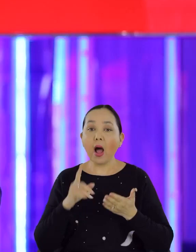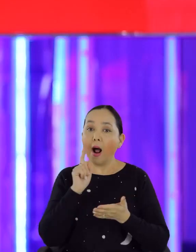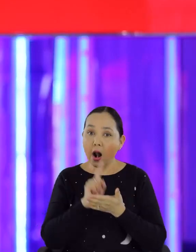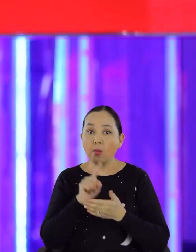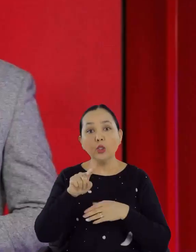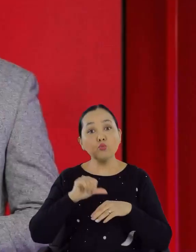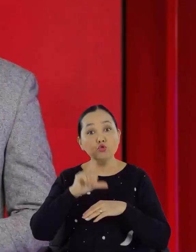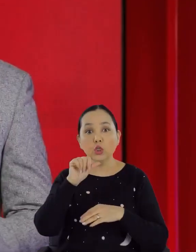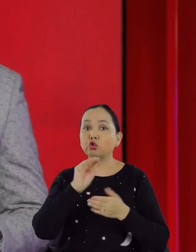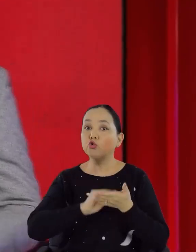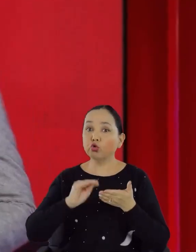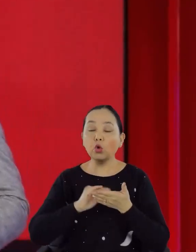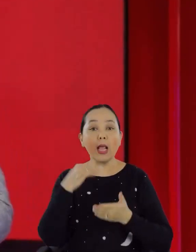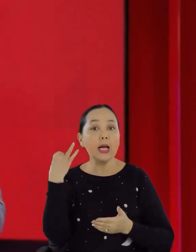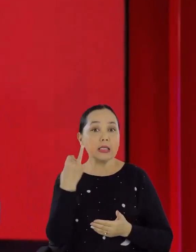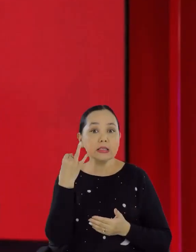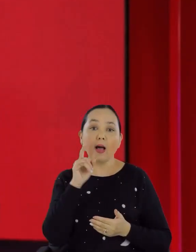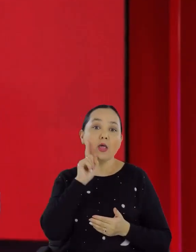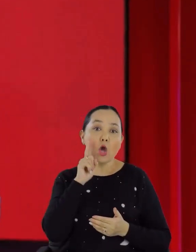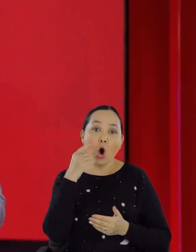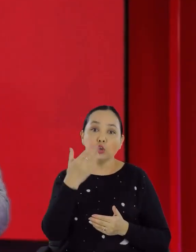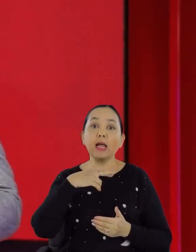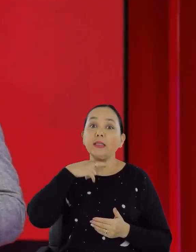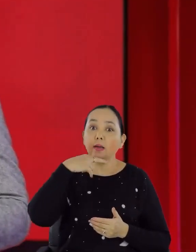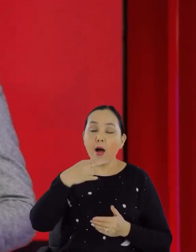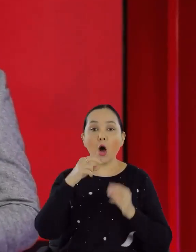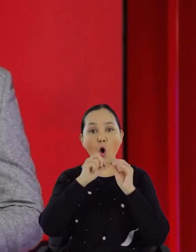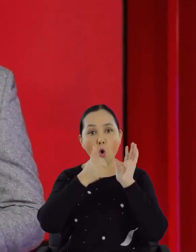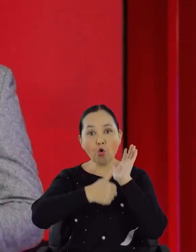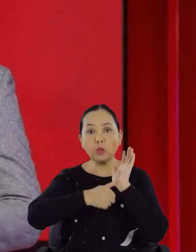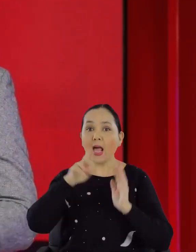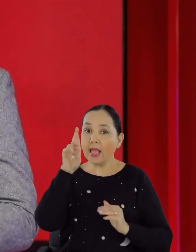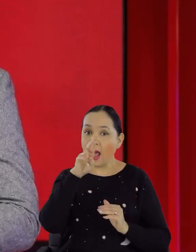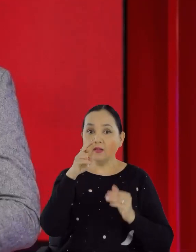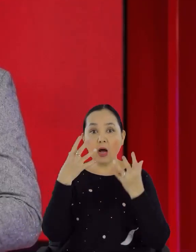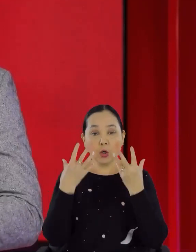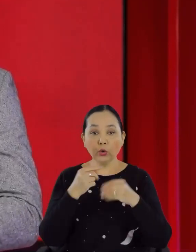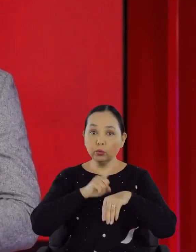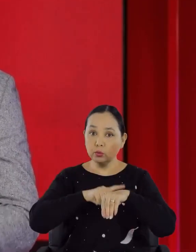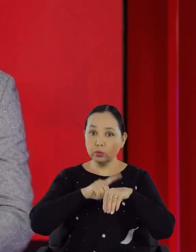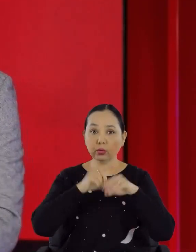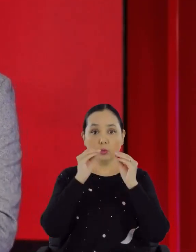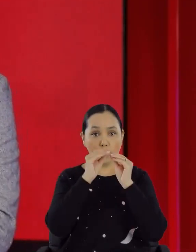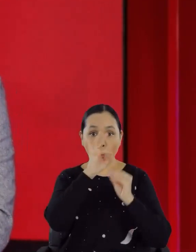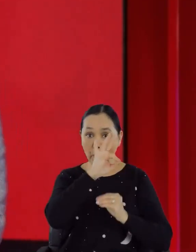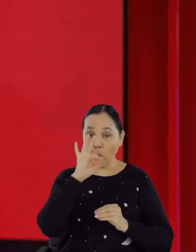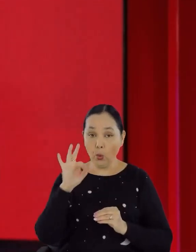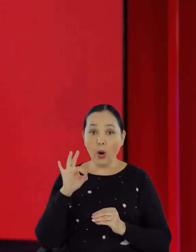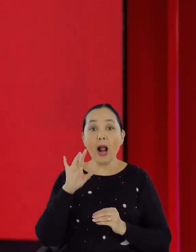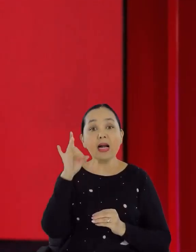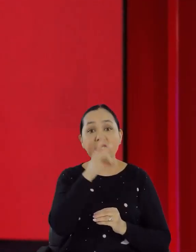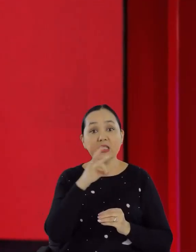Albatta, bundan tashqari jurnalistikaga qiziqqan yoshlar diqqatiga 16 yanvar soat